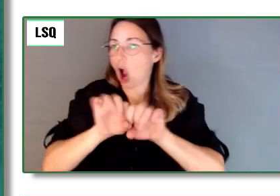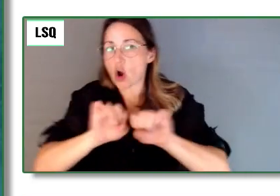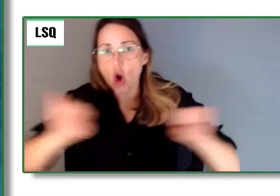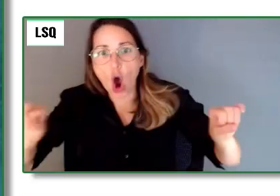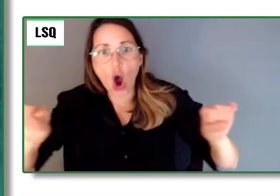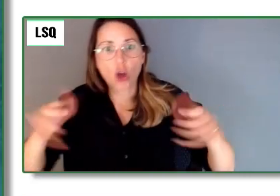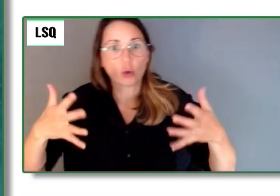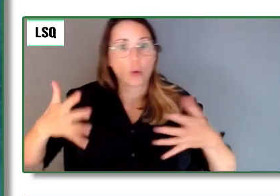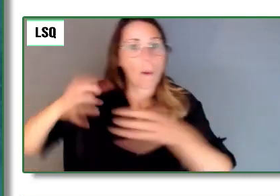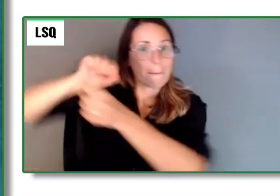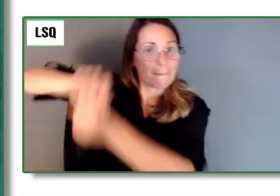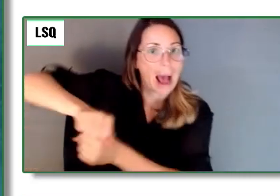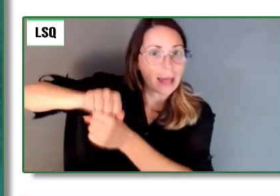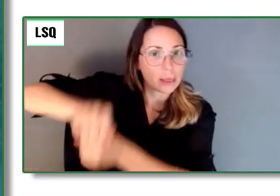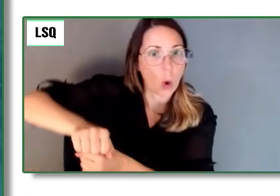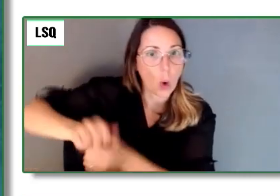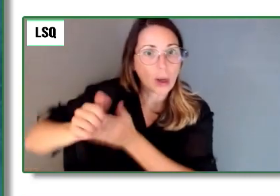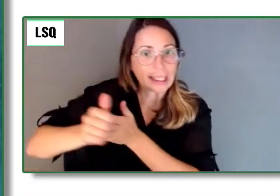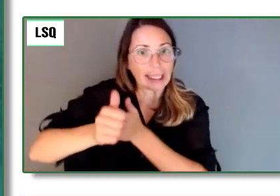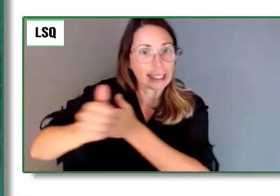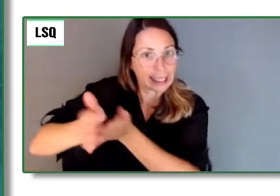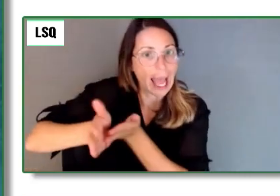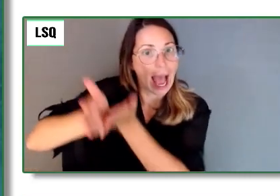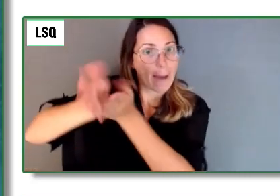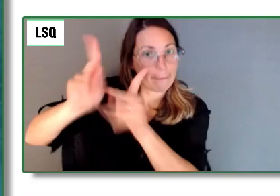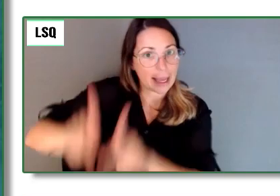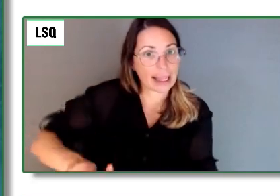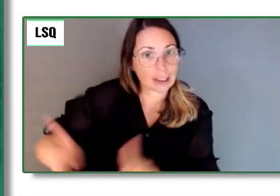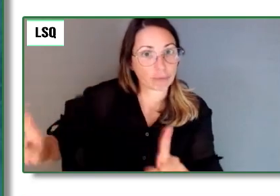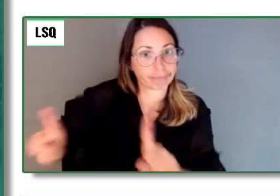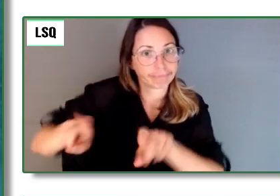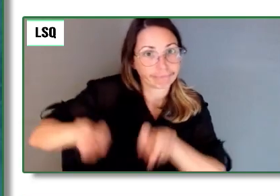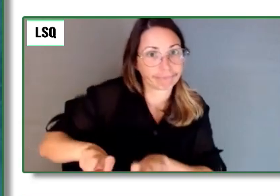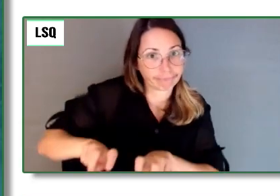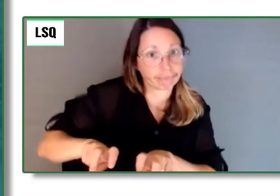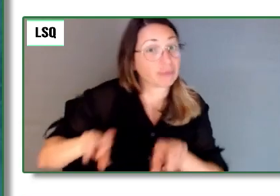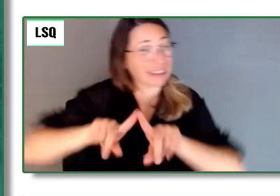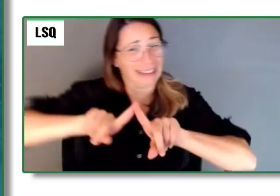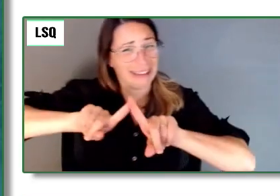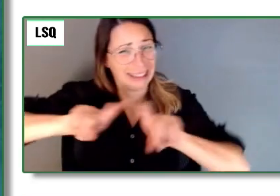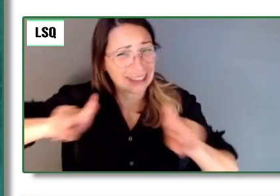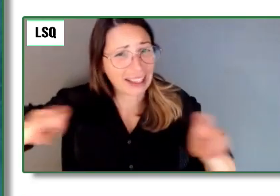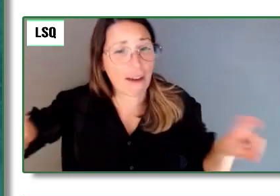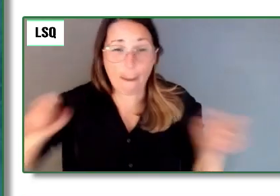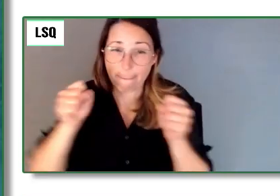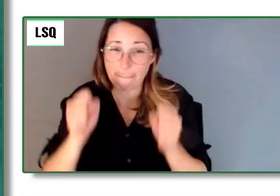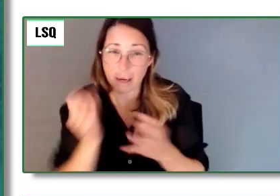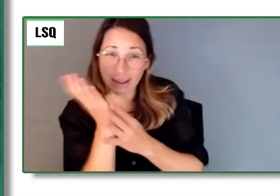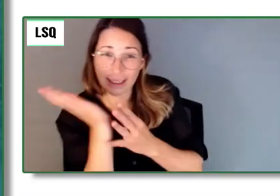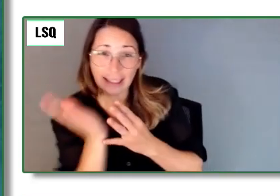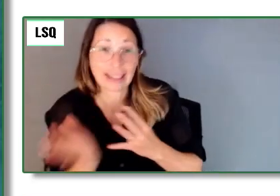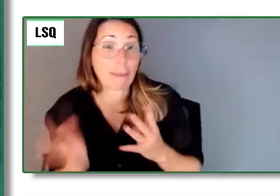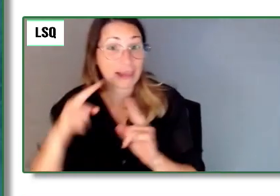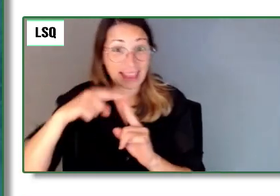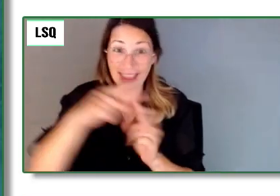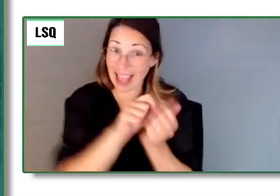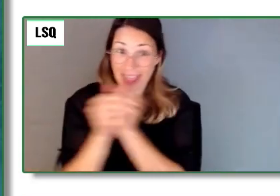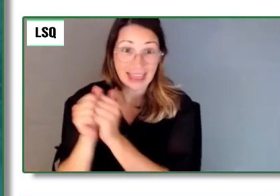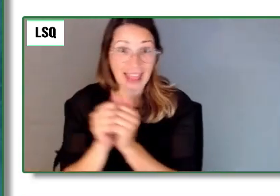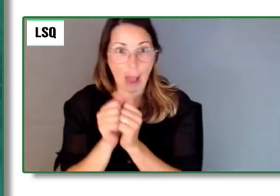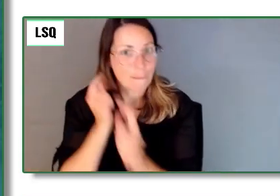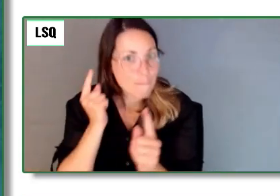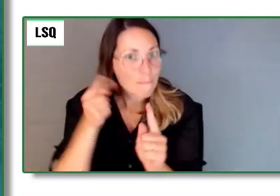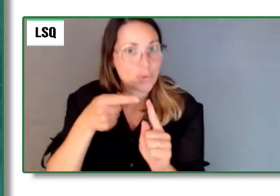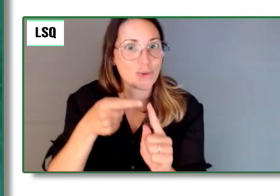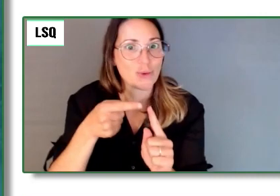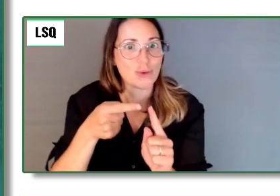pour aller sur un sentier en accompagnant une personne malvoyante ou avec un guide. Si vous êtes sur un